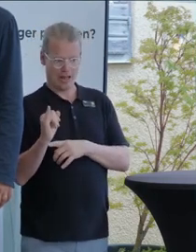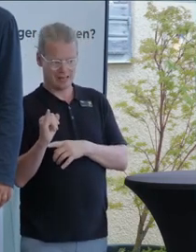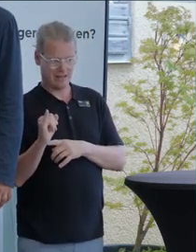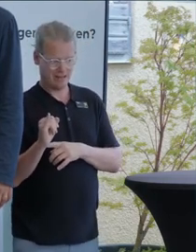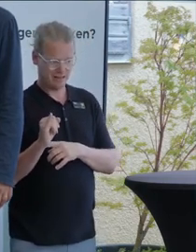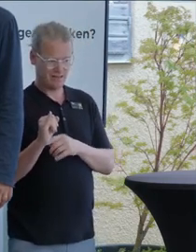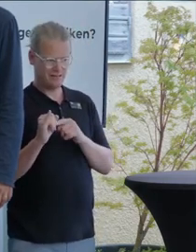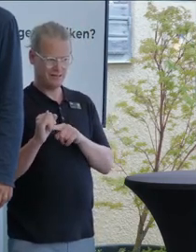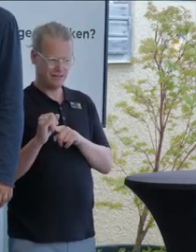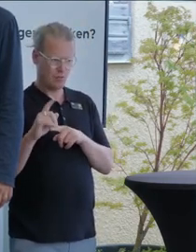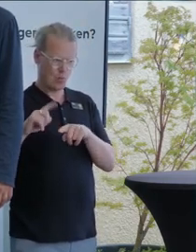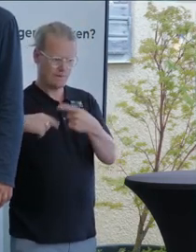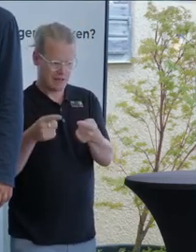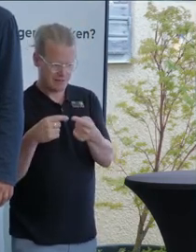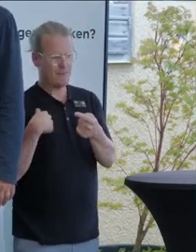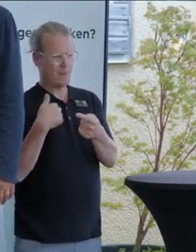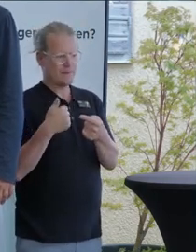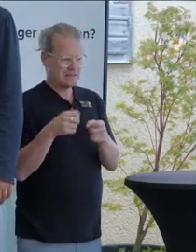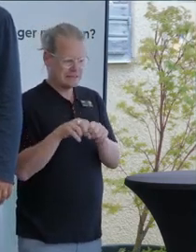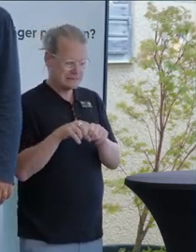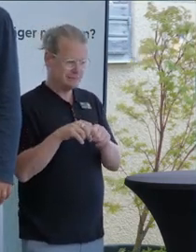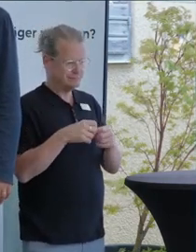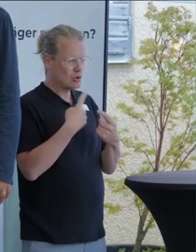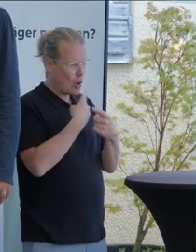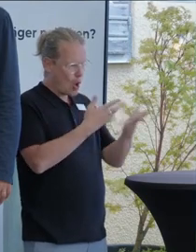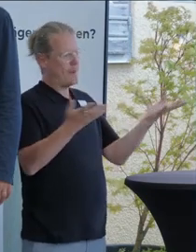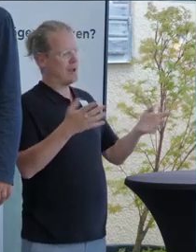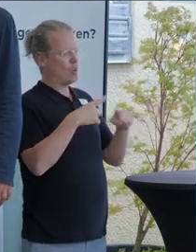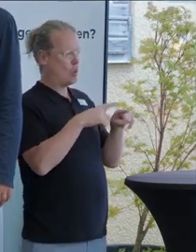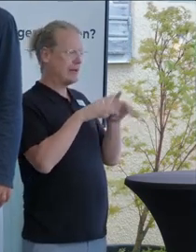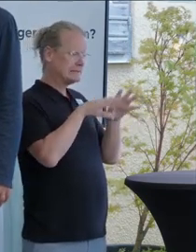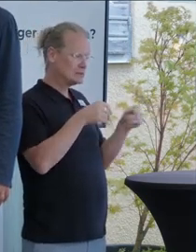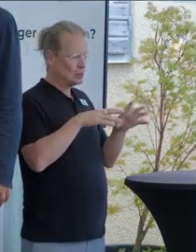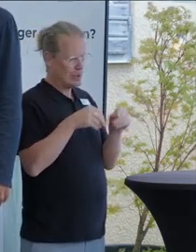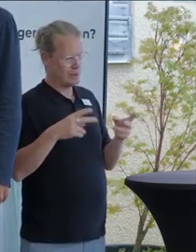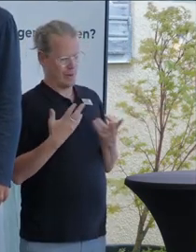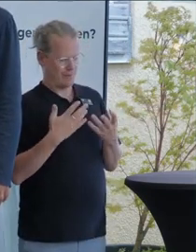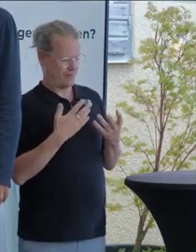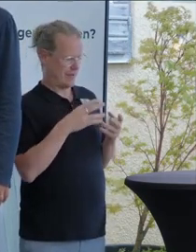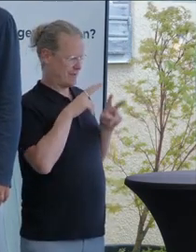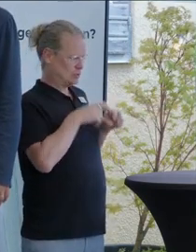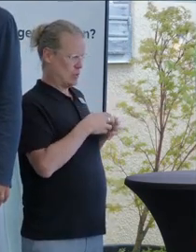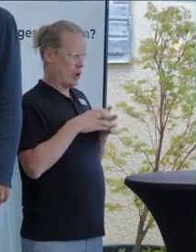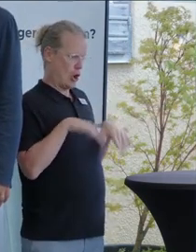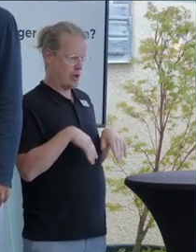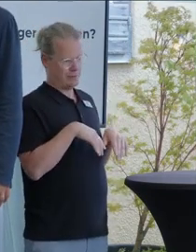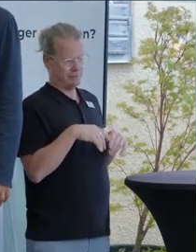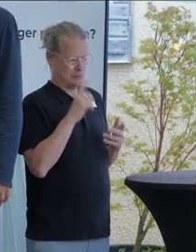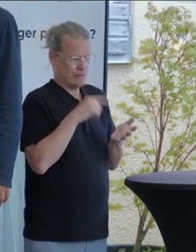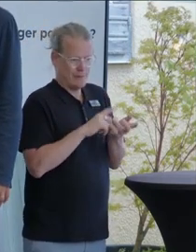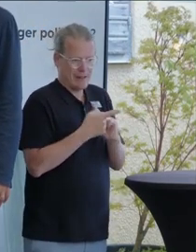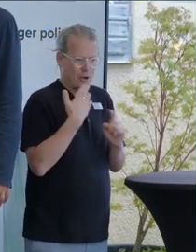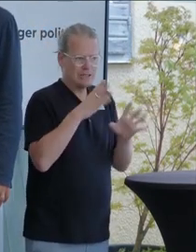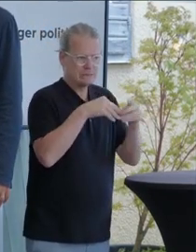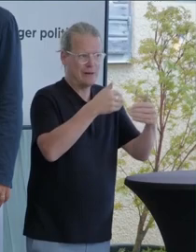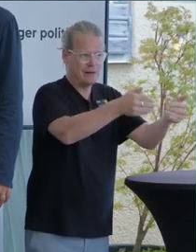kunna sprida resultatet av den forskningen inom sina forskargrupper för att forskningen ska bli bra helt enkelt. Jag menar, det är ju också det handlar om någonstans,